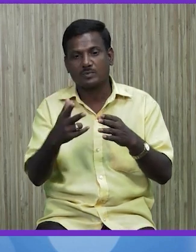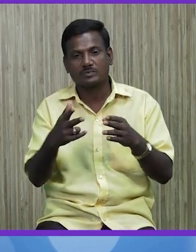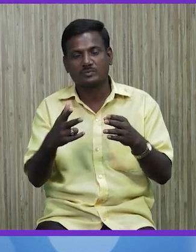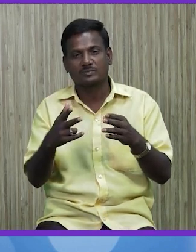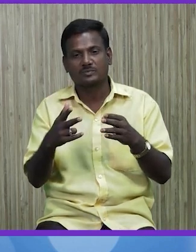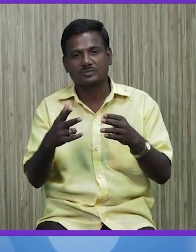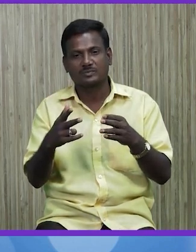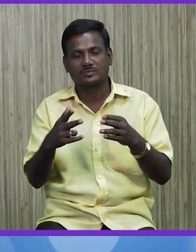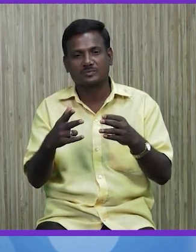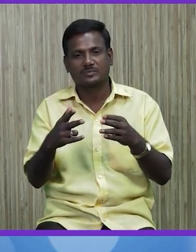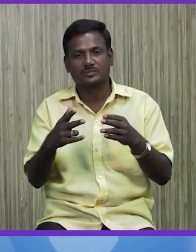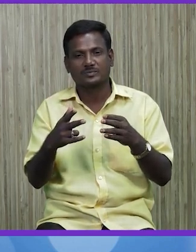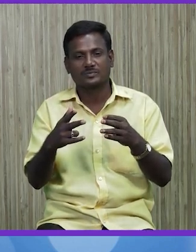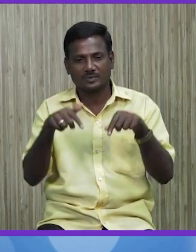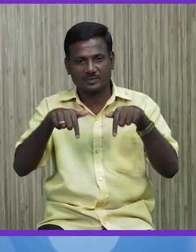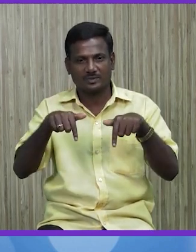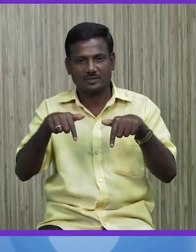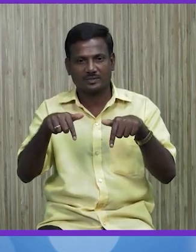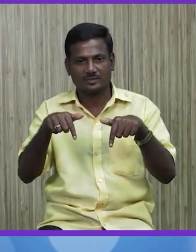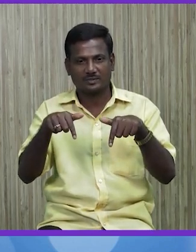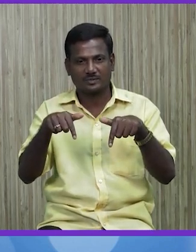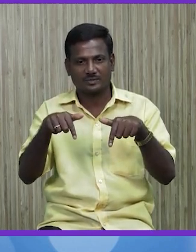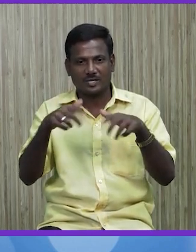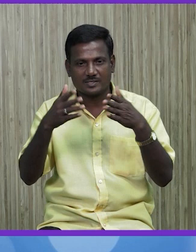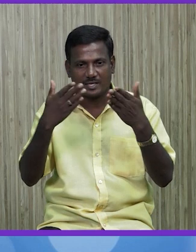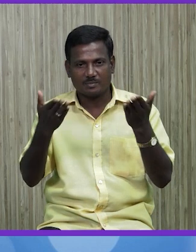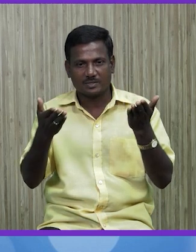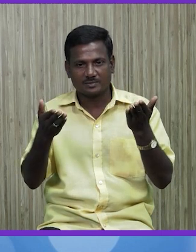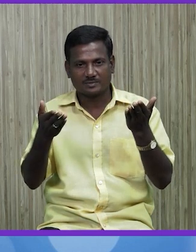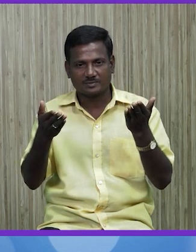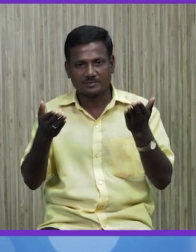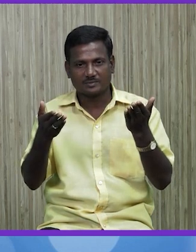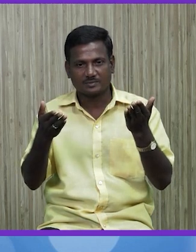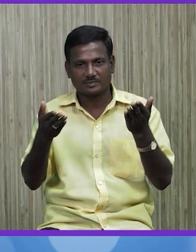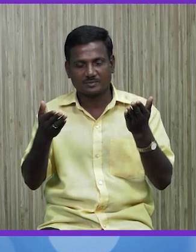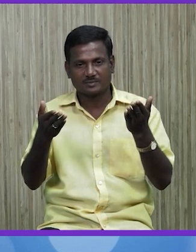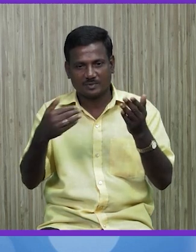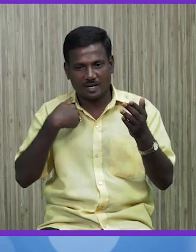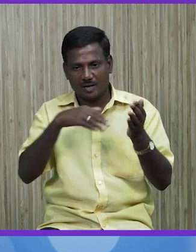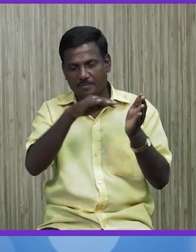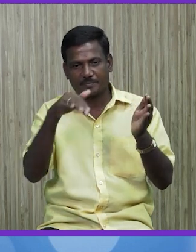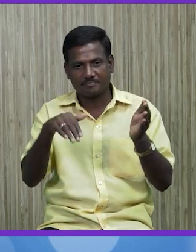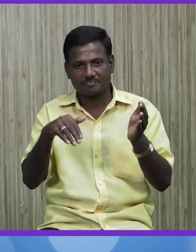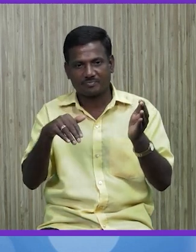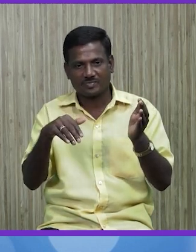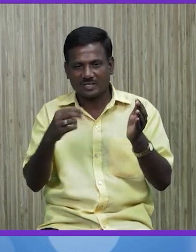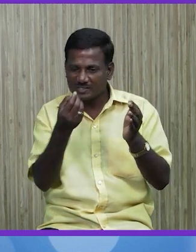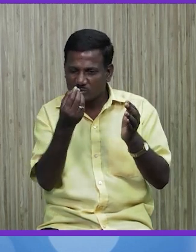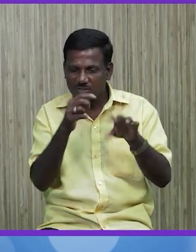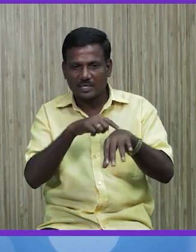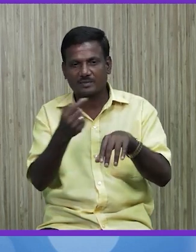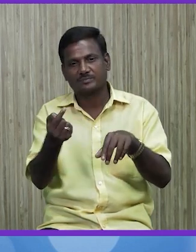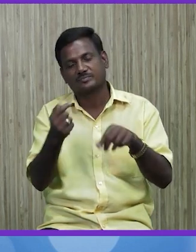இந்த செயல் பாட்டி இருக்கு நாம் செருது